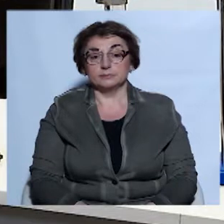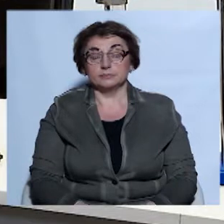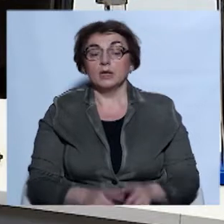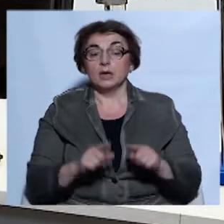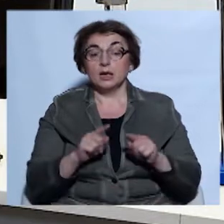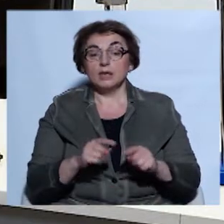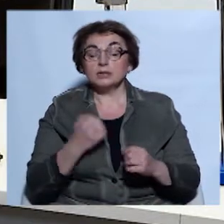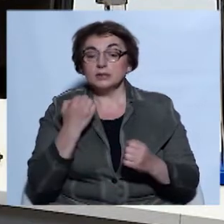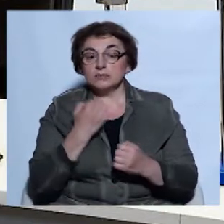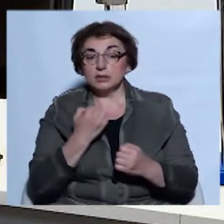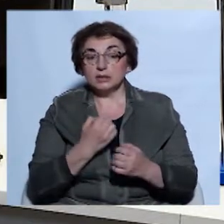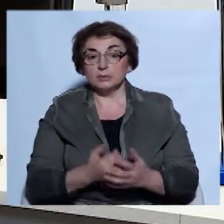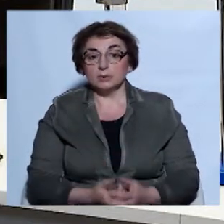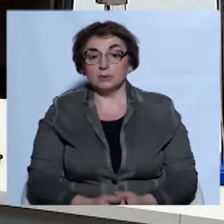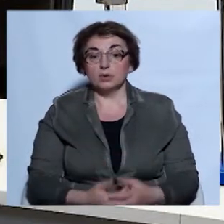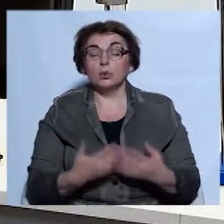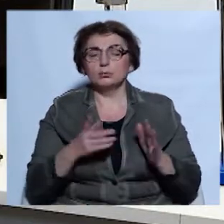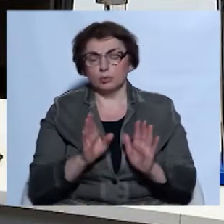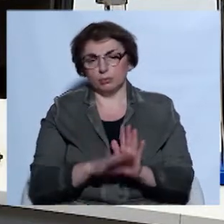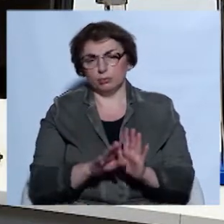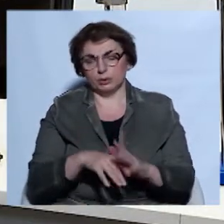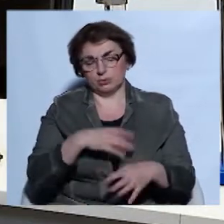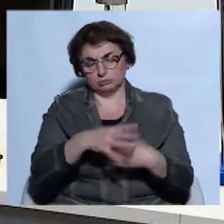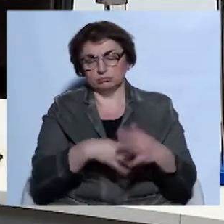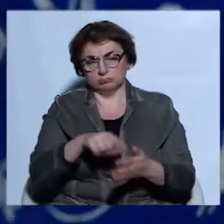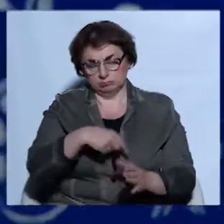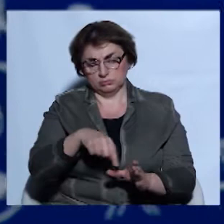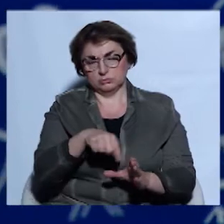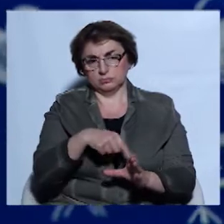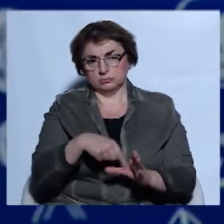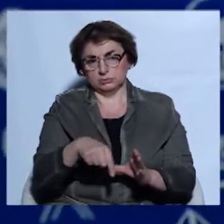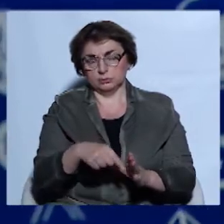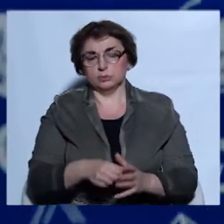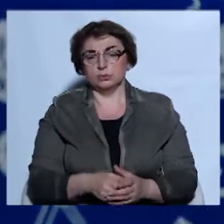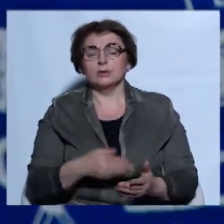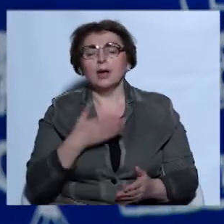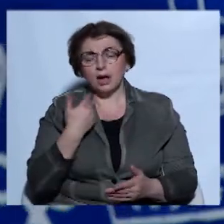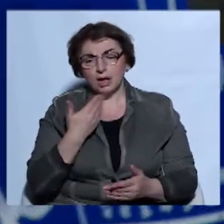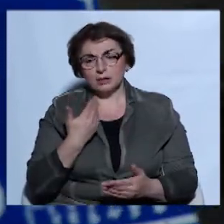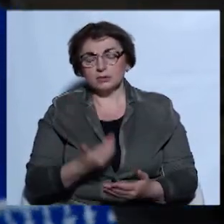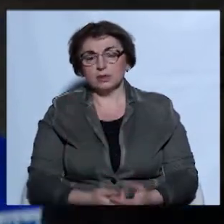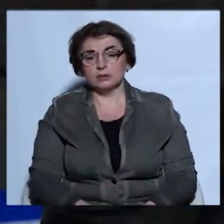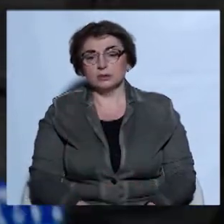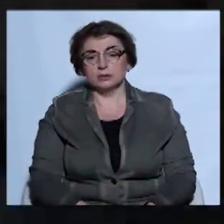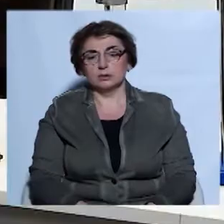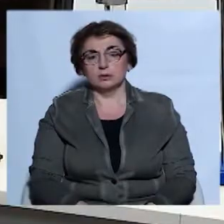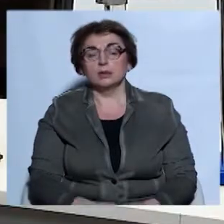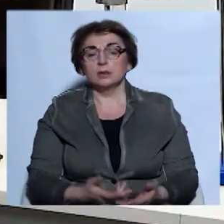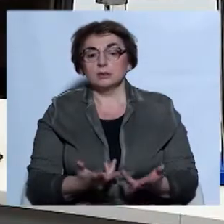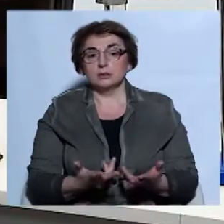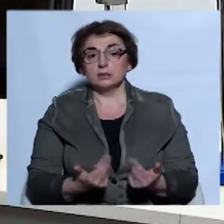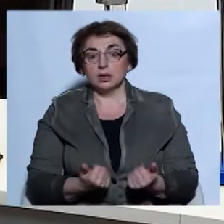ეს ნივთიერებები უბრალოდ შეურიოთ ერთმანეთს მარტივად